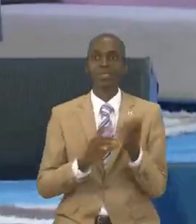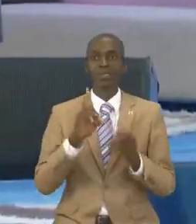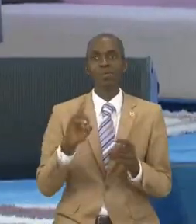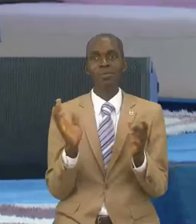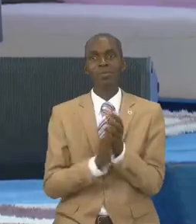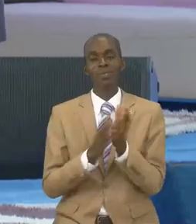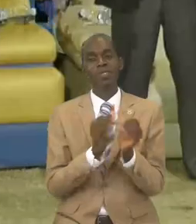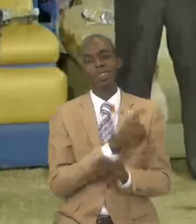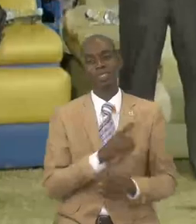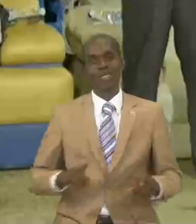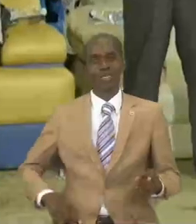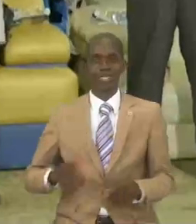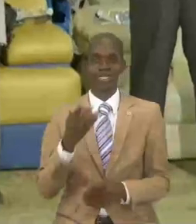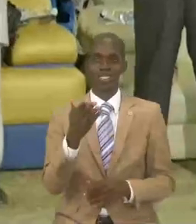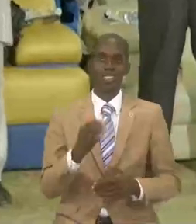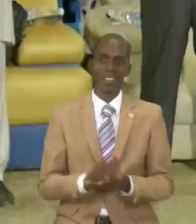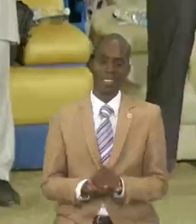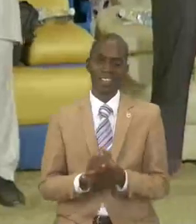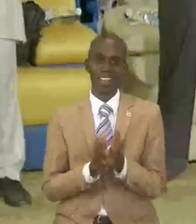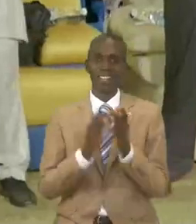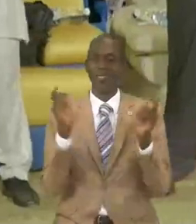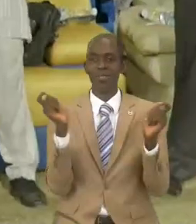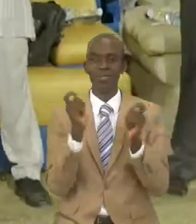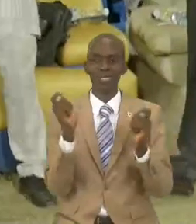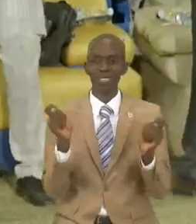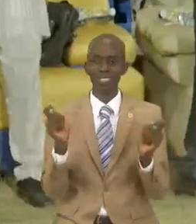Quelqu'un, gloire à Dieu.